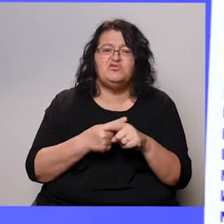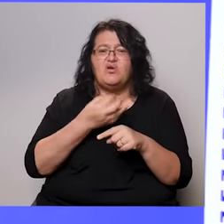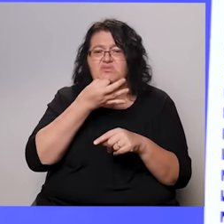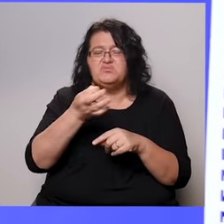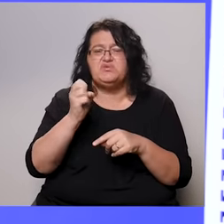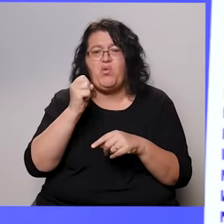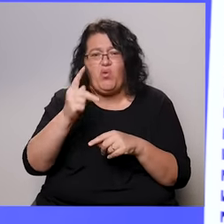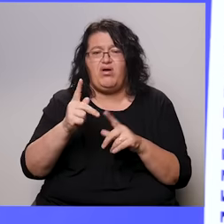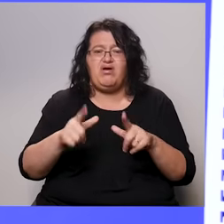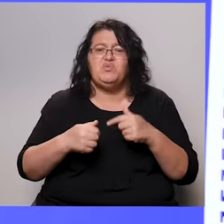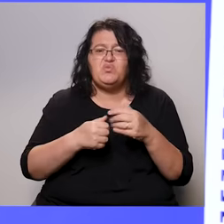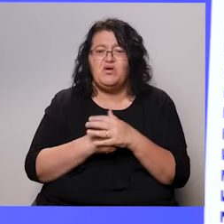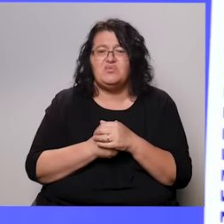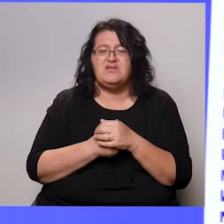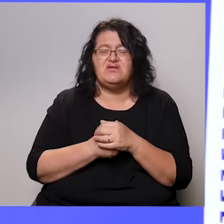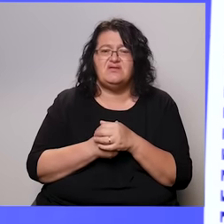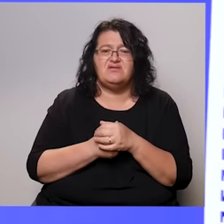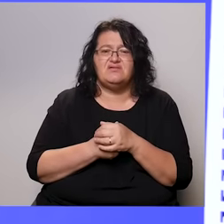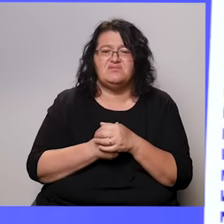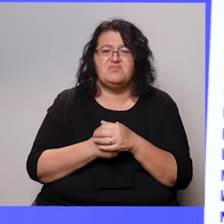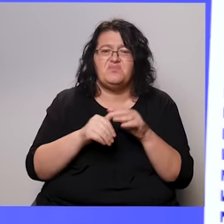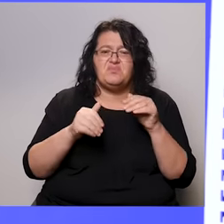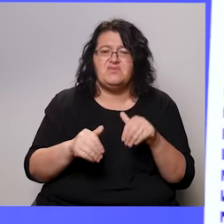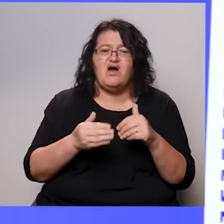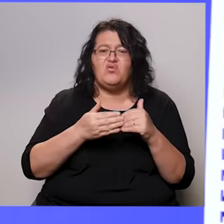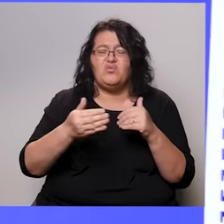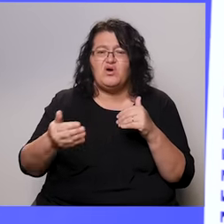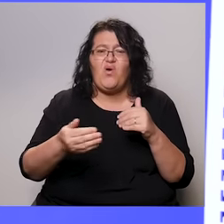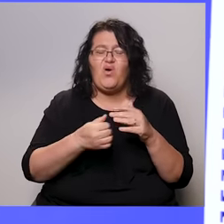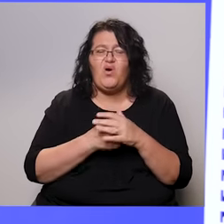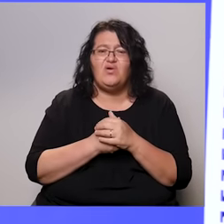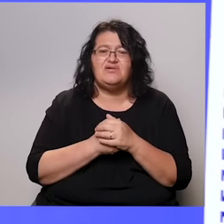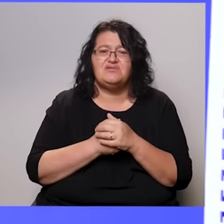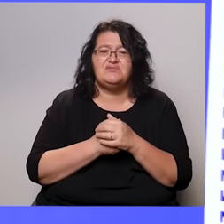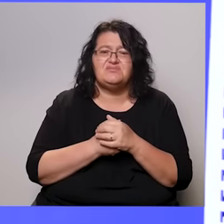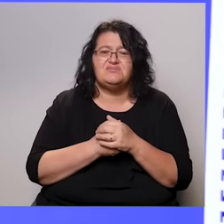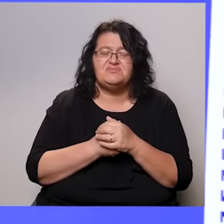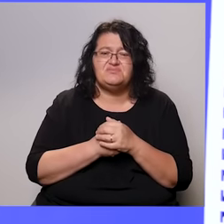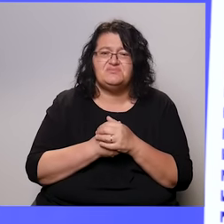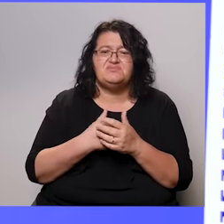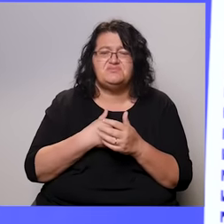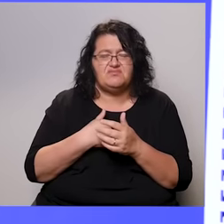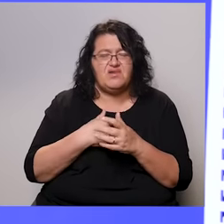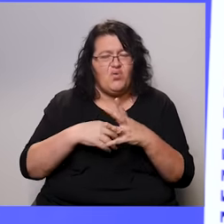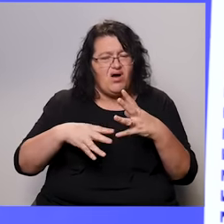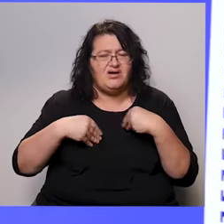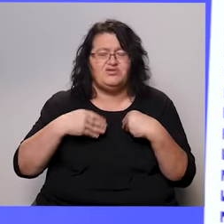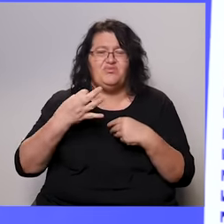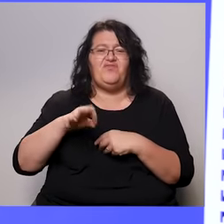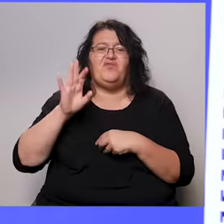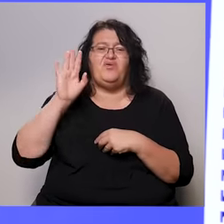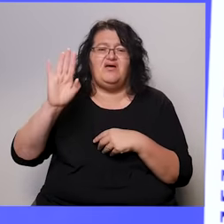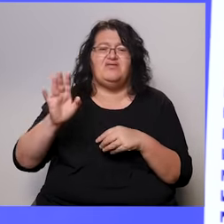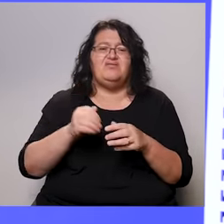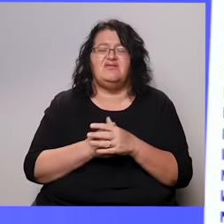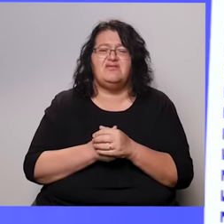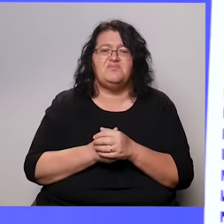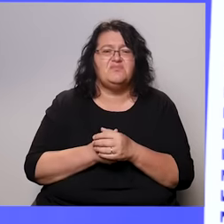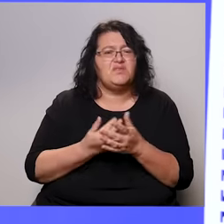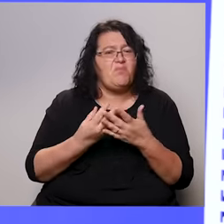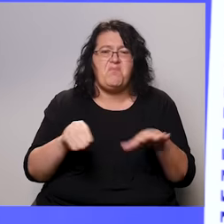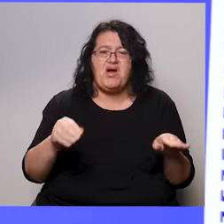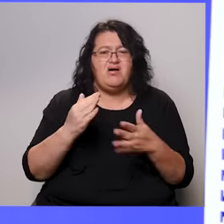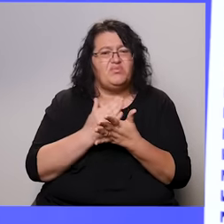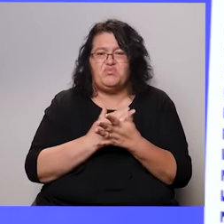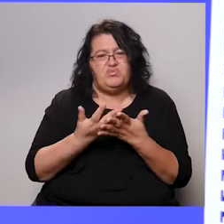zis, ok, Doamne, de acum încolo, eu sunt la dispoziția Ta, nu mai am nicio